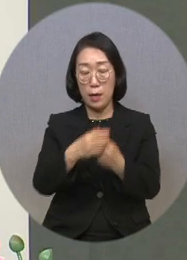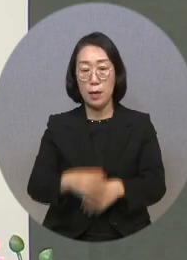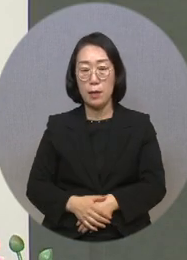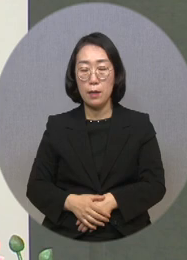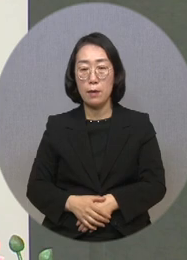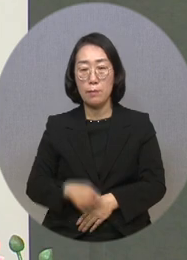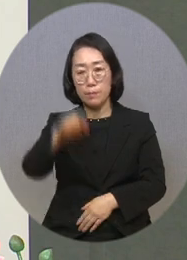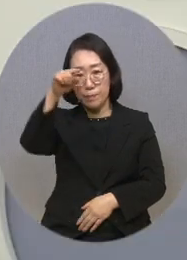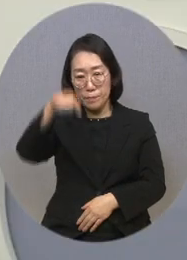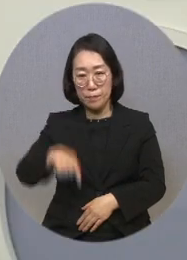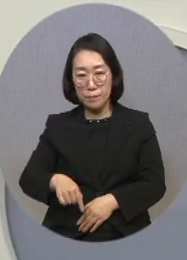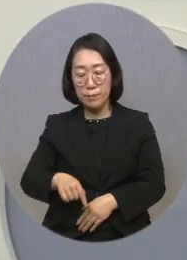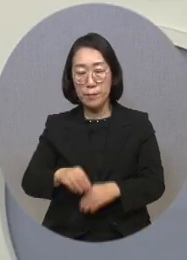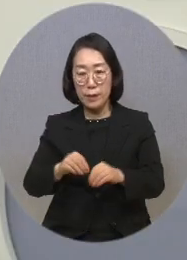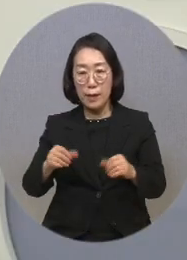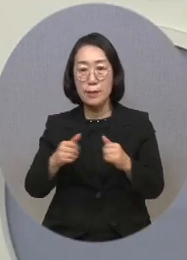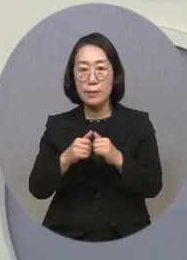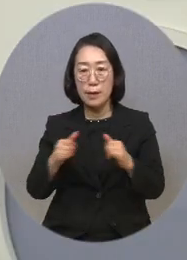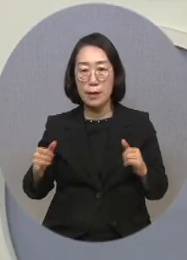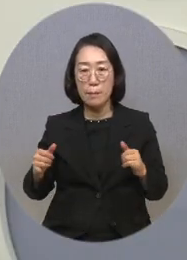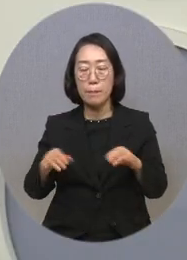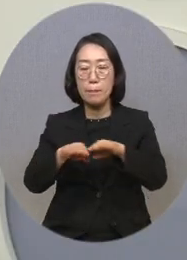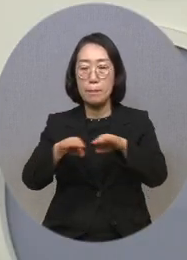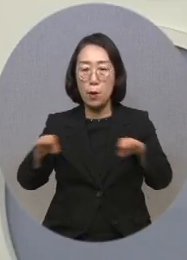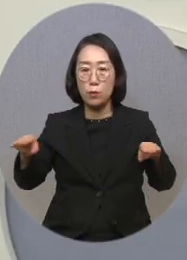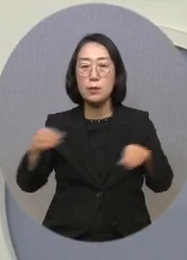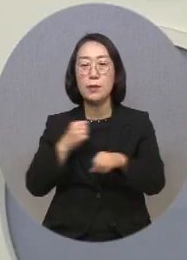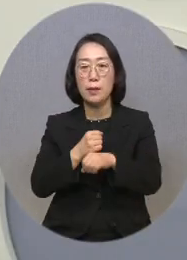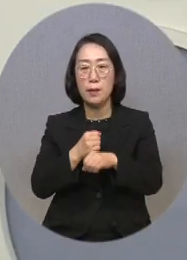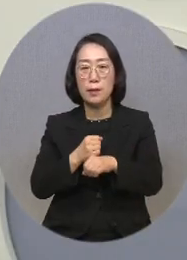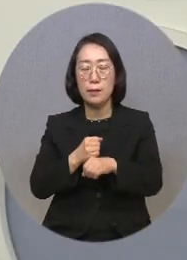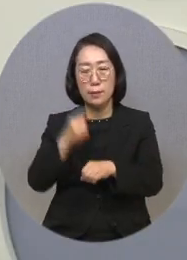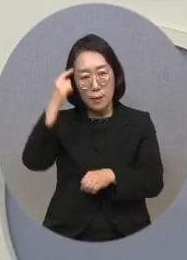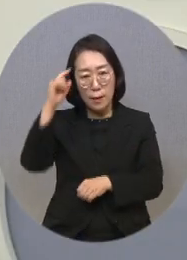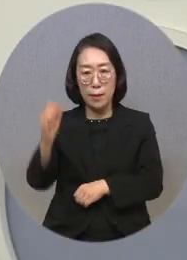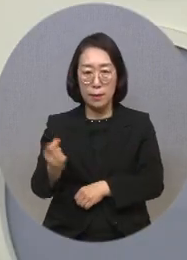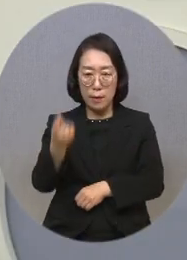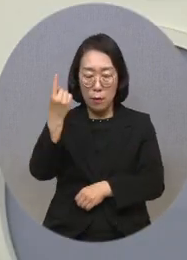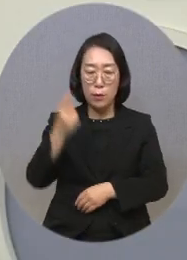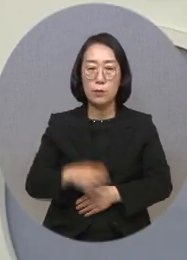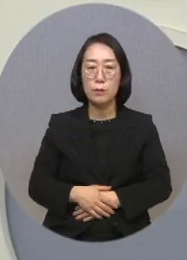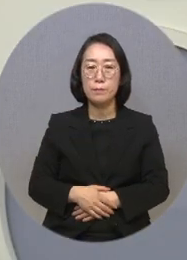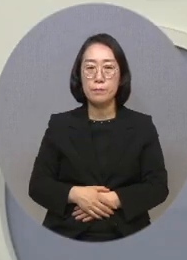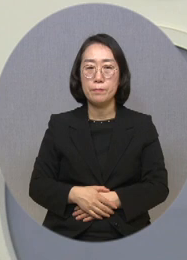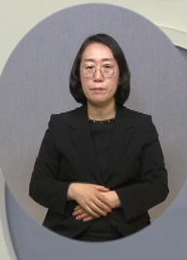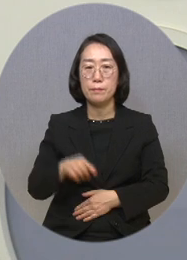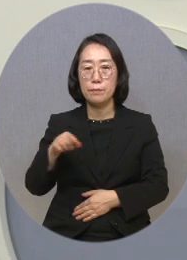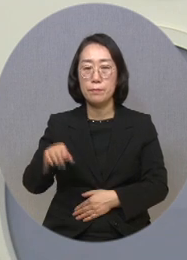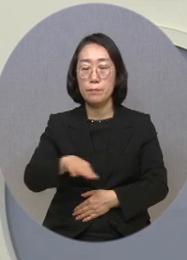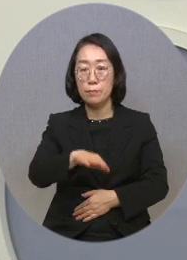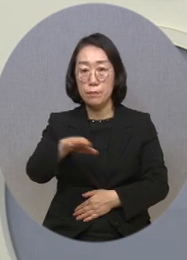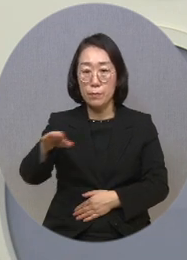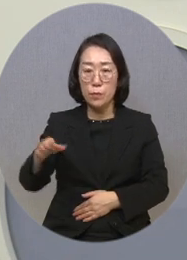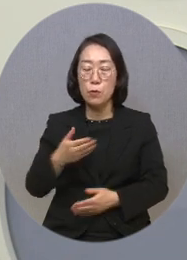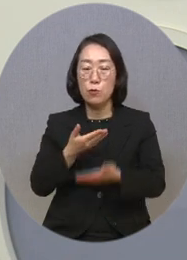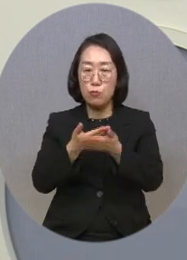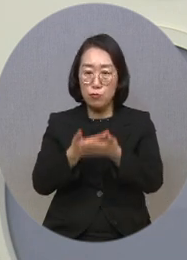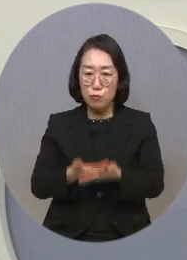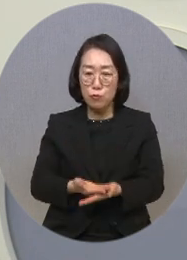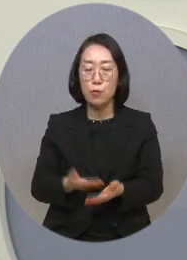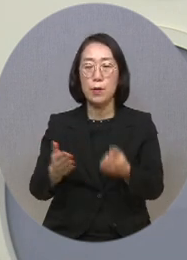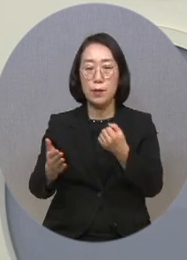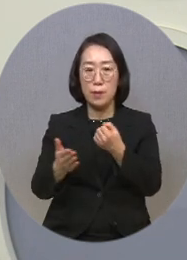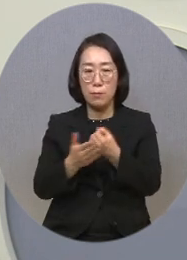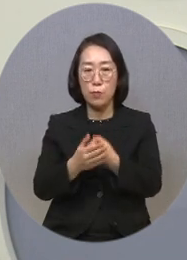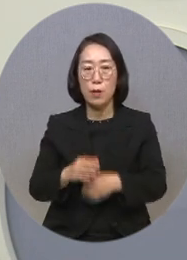하늘과 땅과 사람이 하나로 평등하다는 데에서 나온 거거든요. 그래서 그러한 우리 민족 정신이